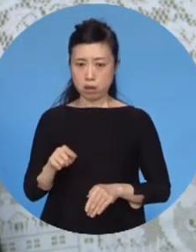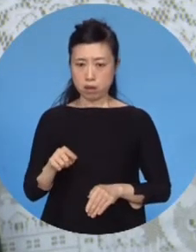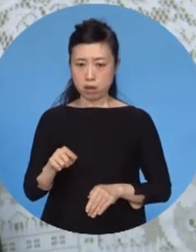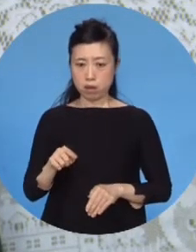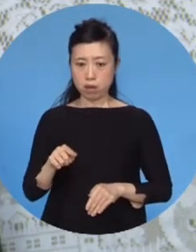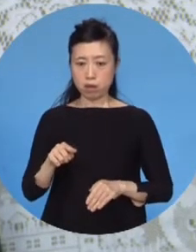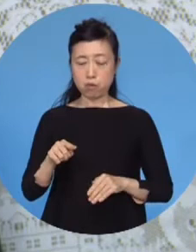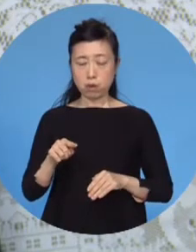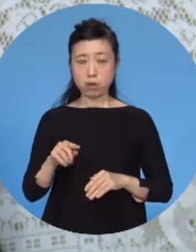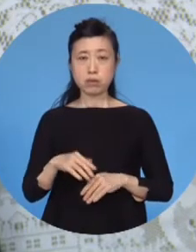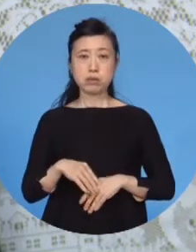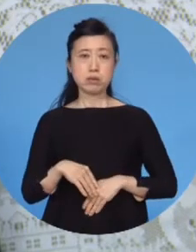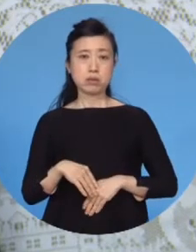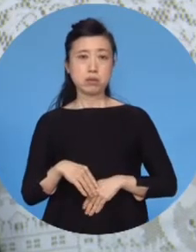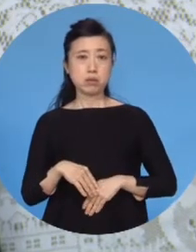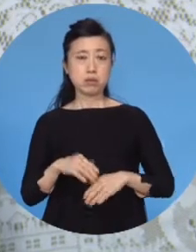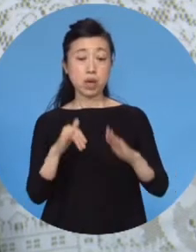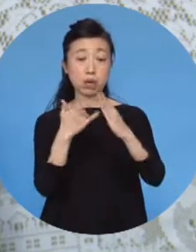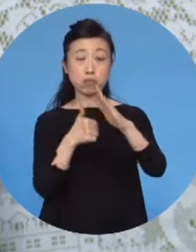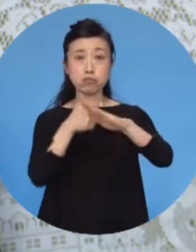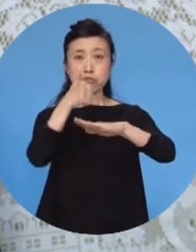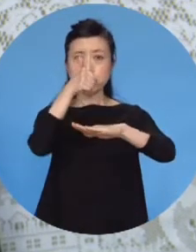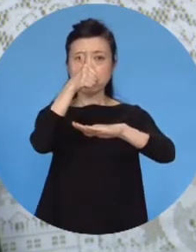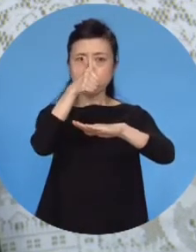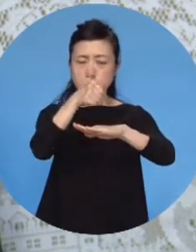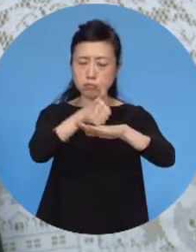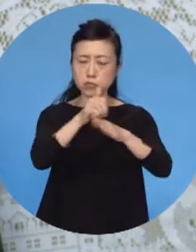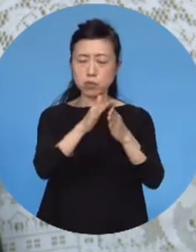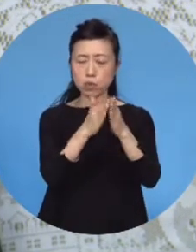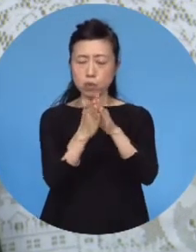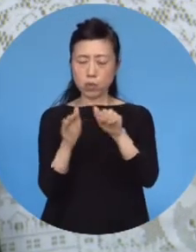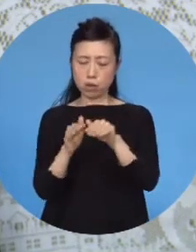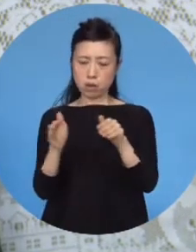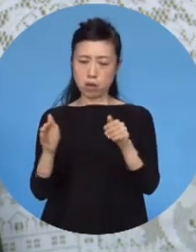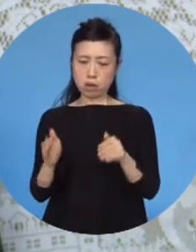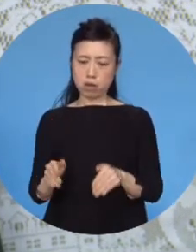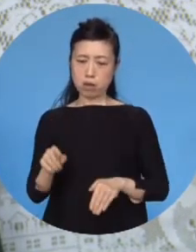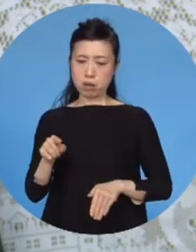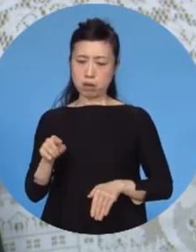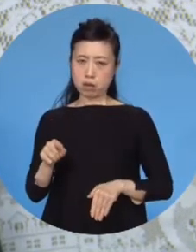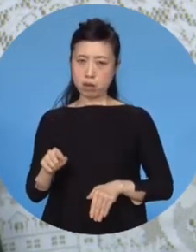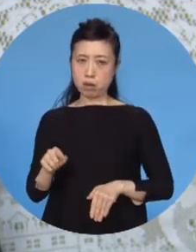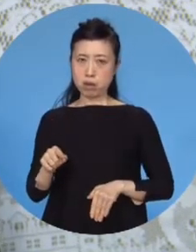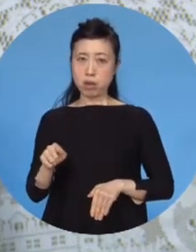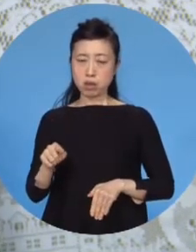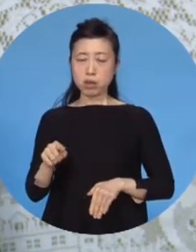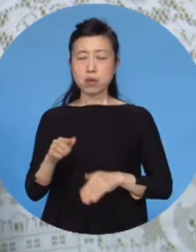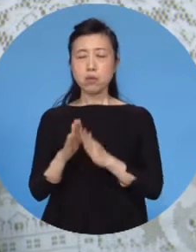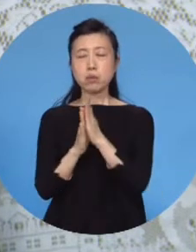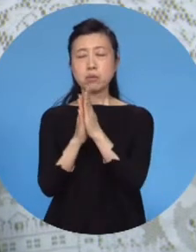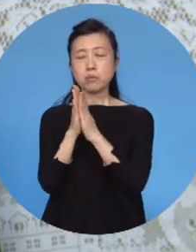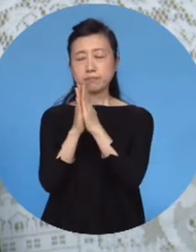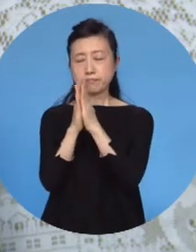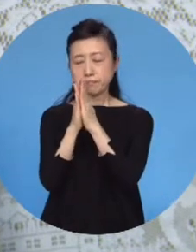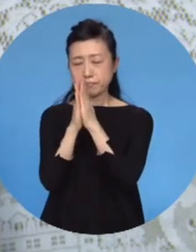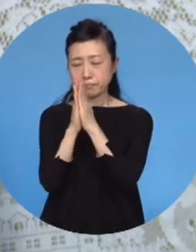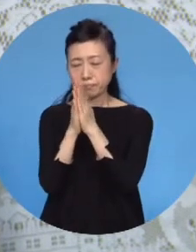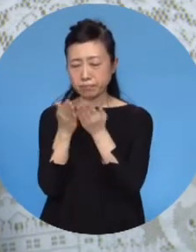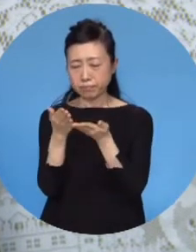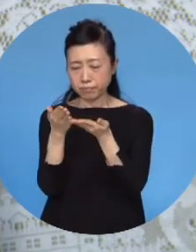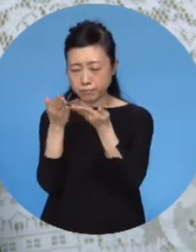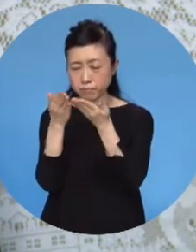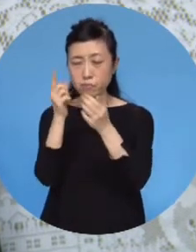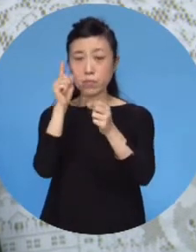ちらのいわゆる族長のお墓ですね、うん、それをまあ霊を慰めるためと敬